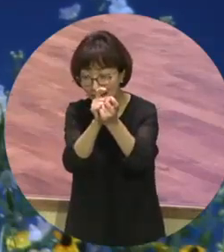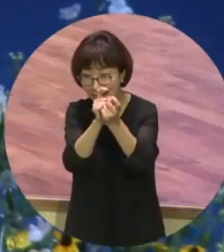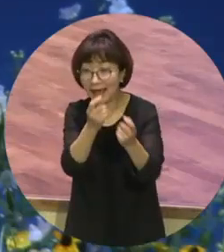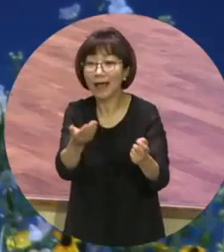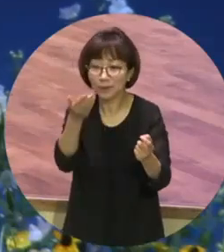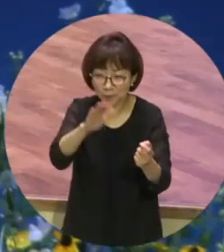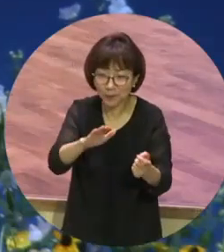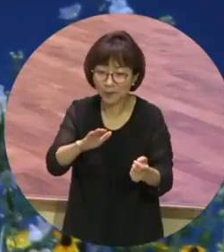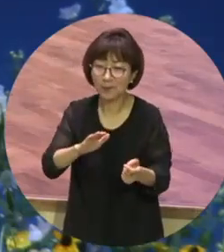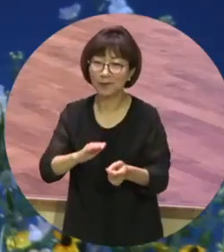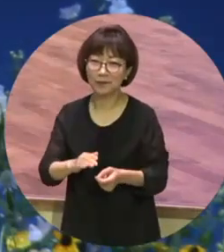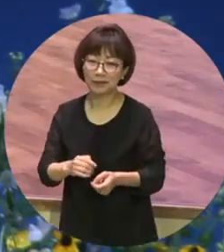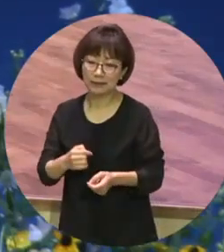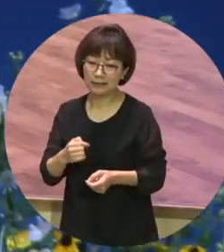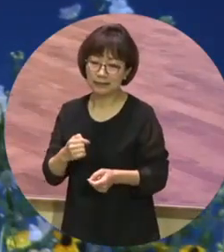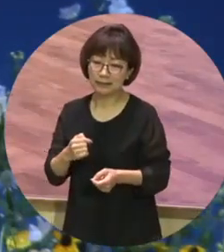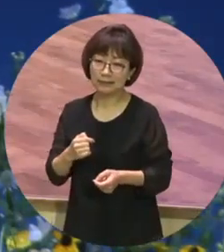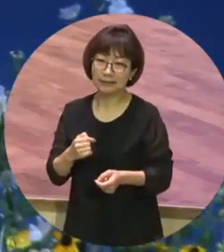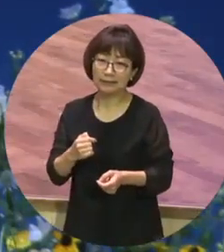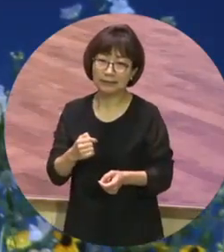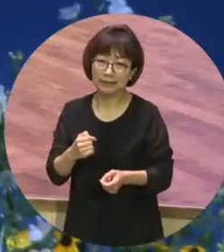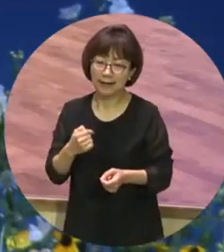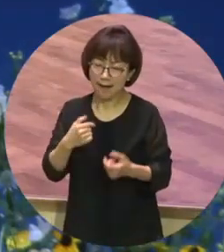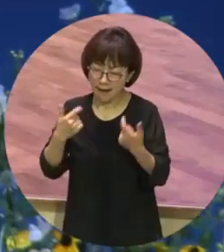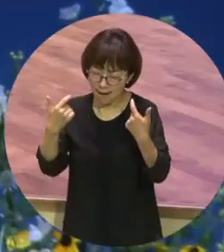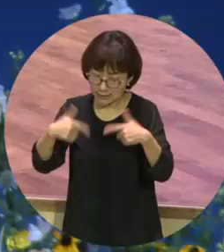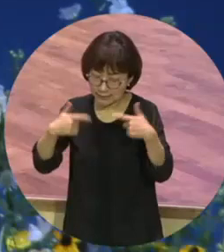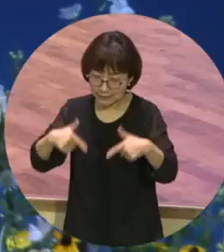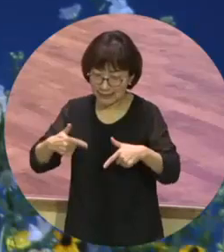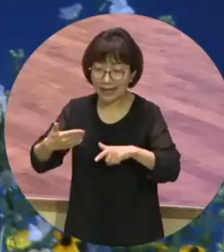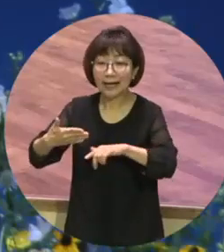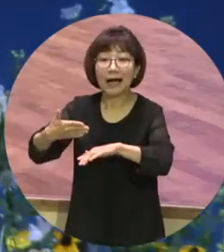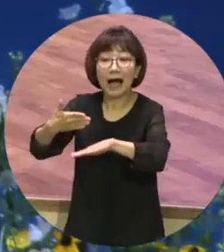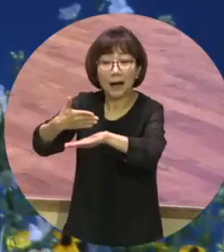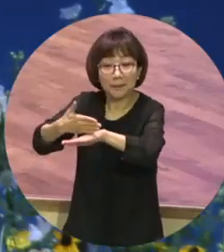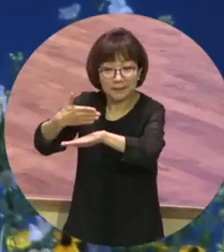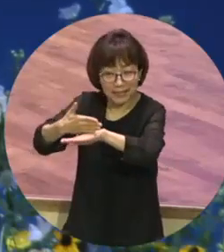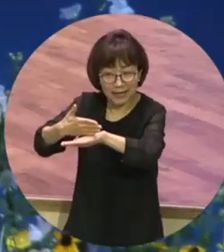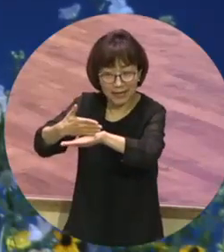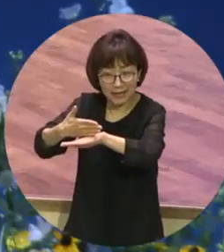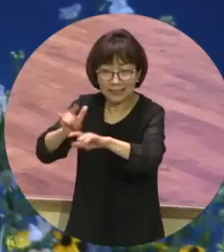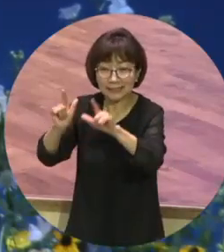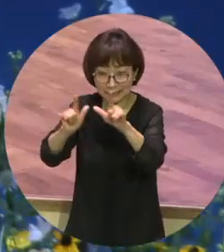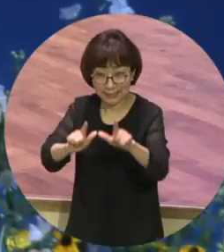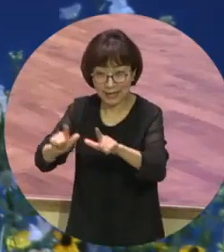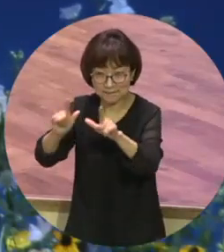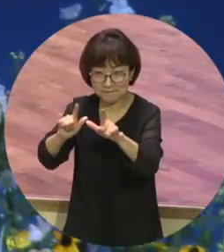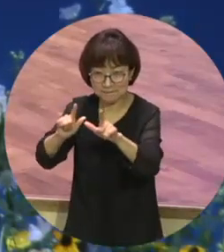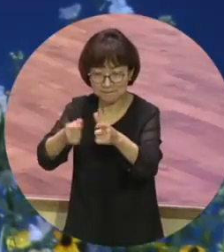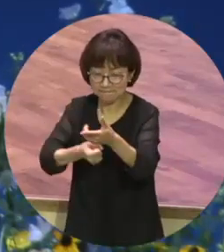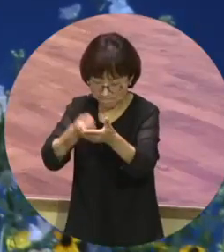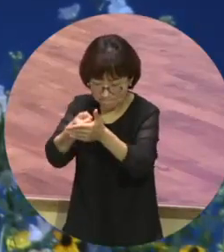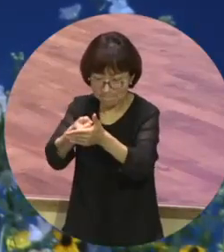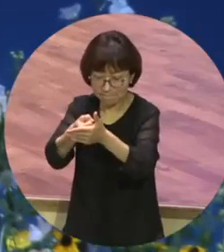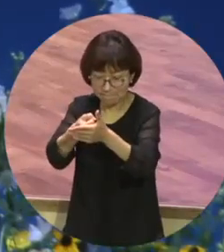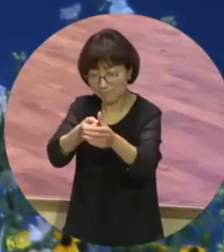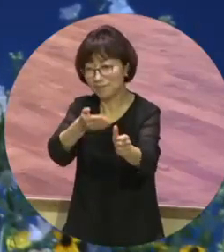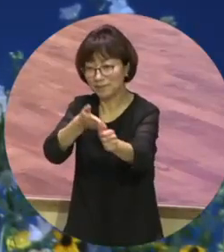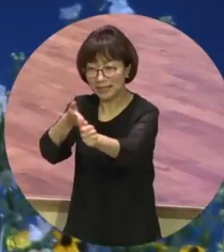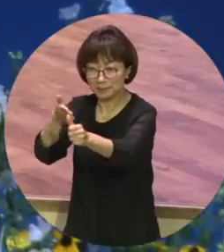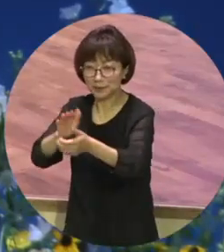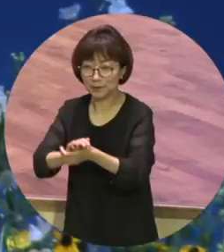나는 절대 감사의 삶을 살겠다. 어떤 문제 생겨도.